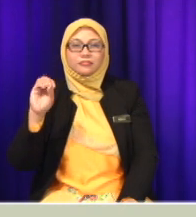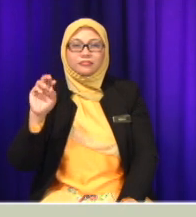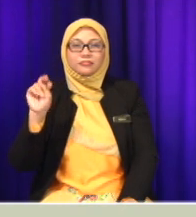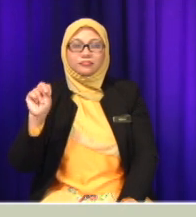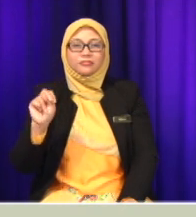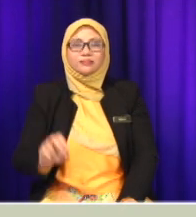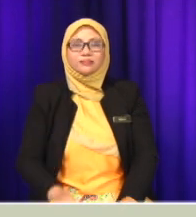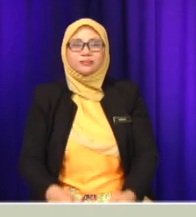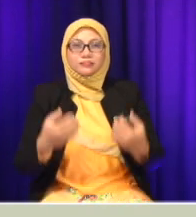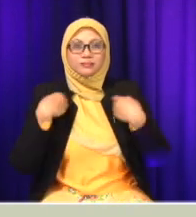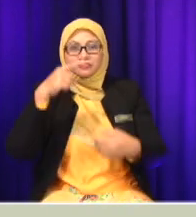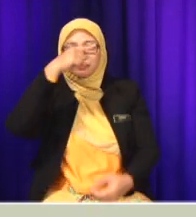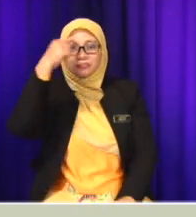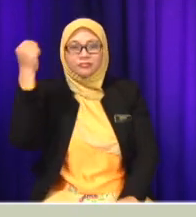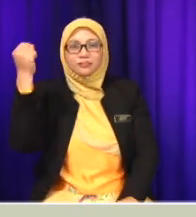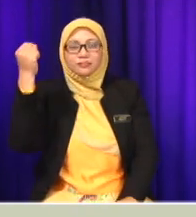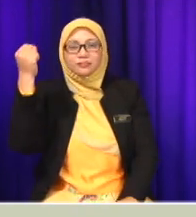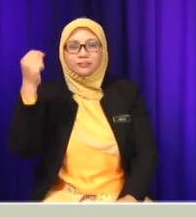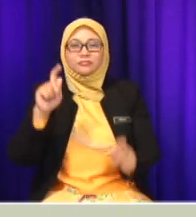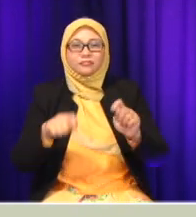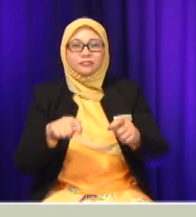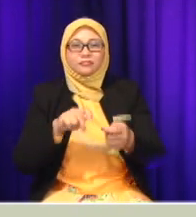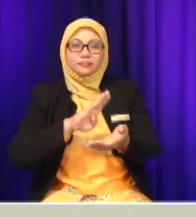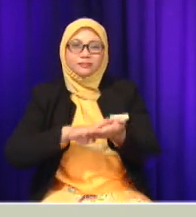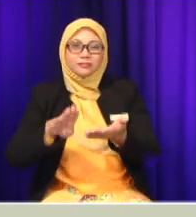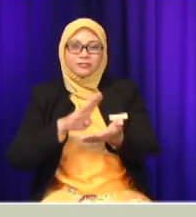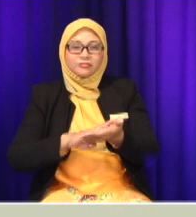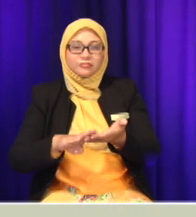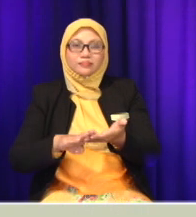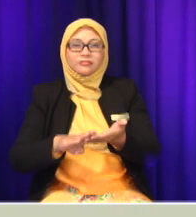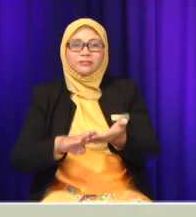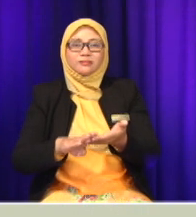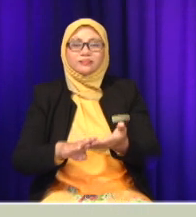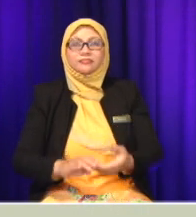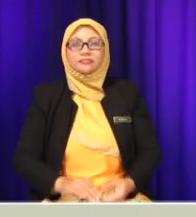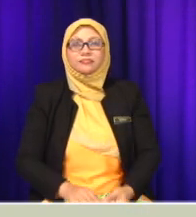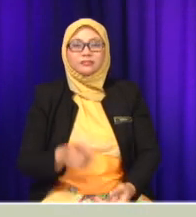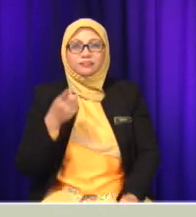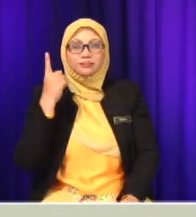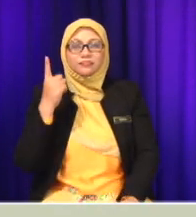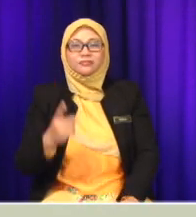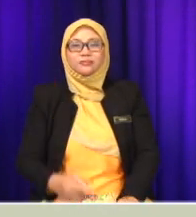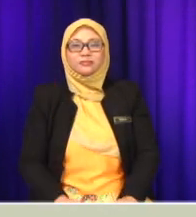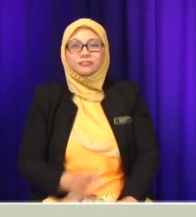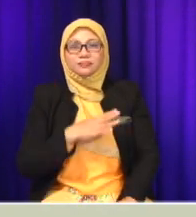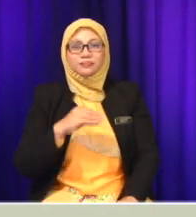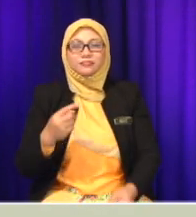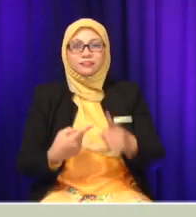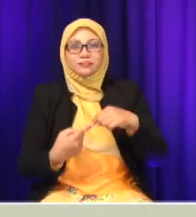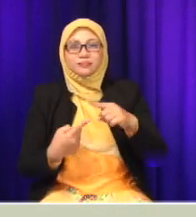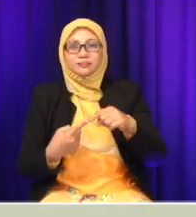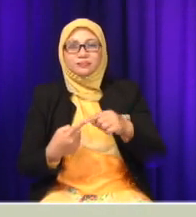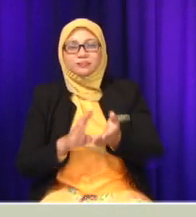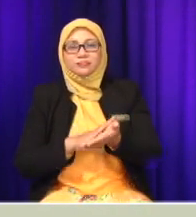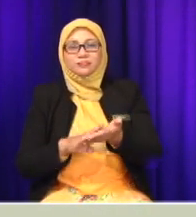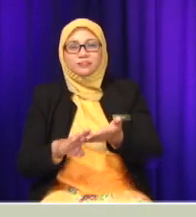okey nampak ada hitam Tu kan okey jadi kena membersihkan kepala silinder dahulu okey dan bila kita membersihkan juga